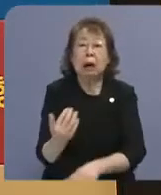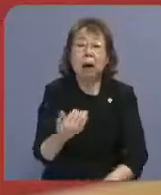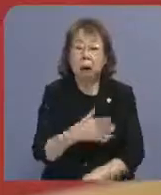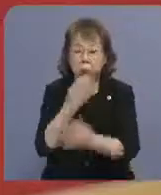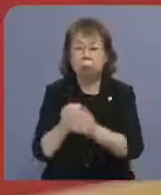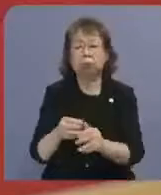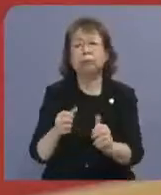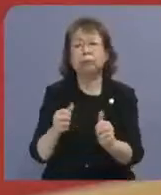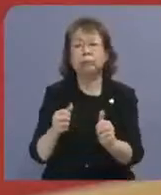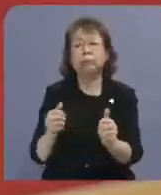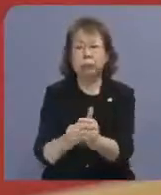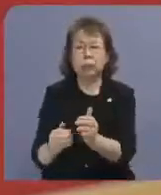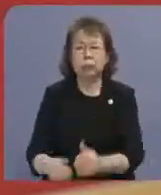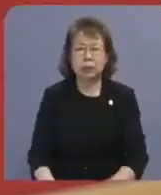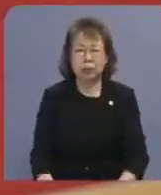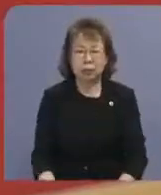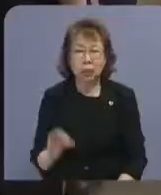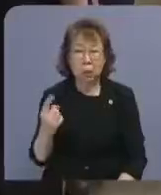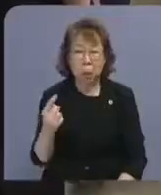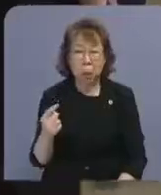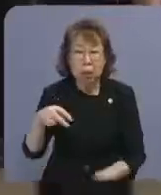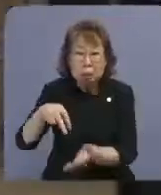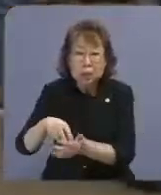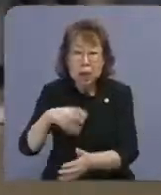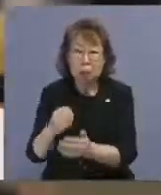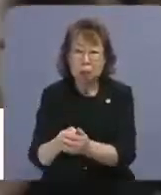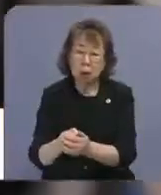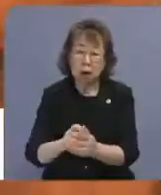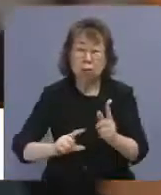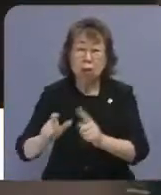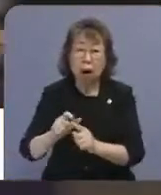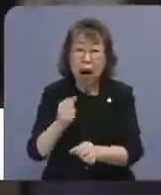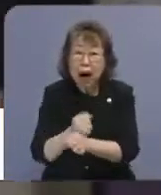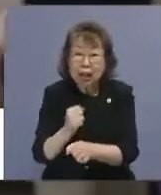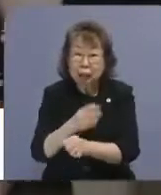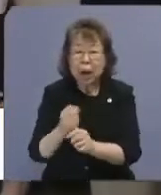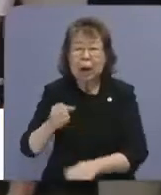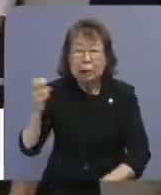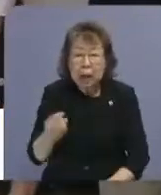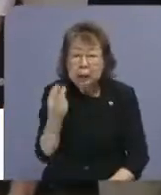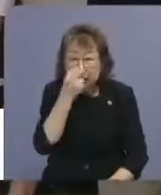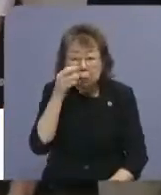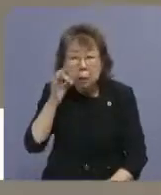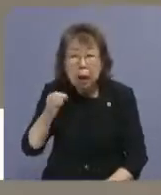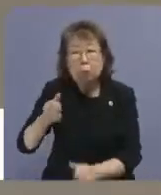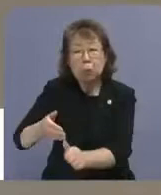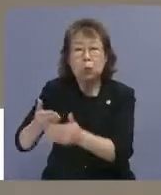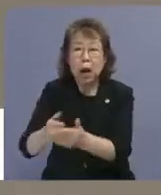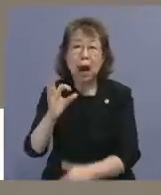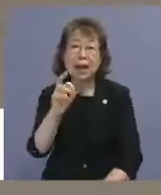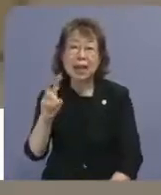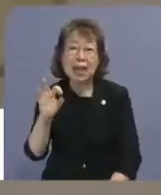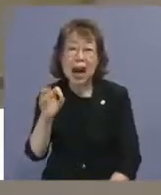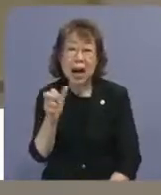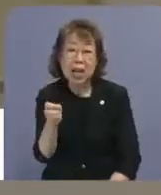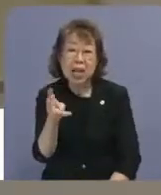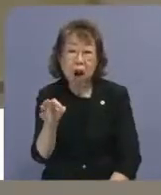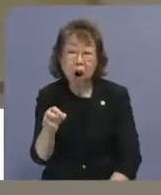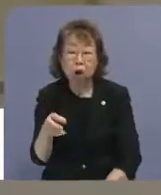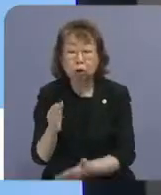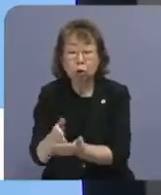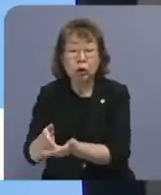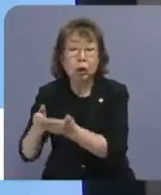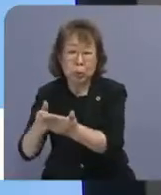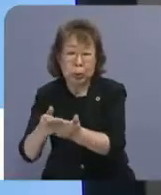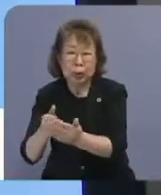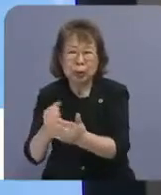맥없이 끝났습니다. 오 전 시장 측이 처벌 수위를 결정하는 요소를 다시 살펴봐달라며 양형 조사를 법원에 신청했기